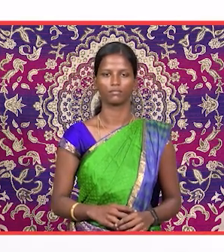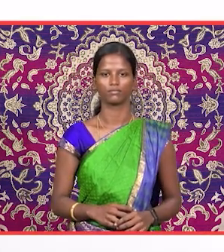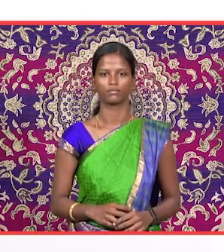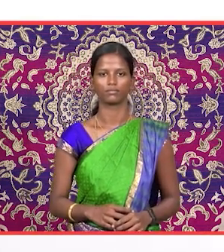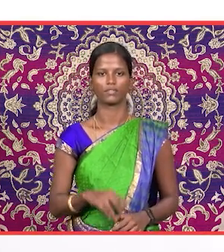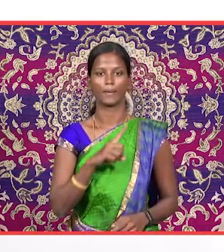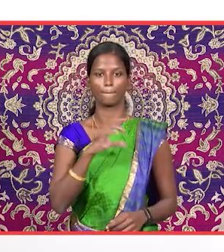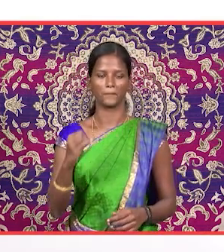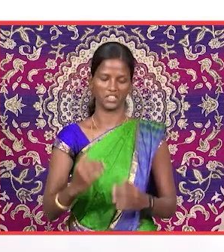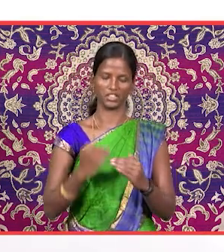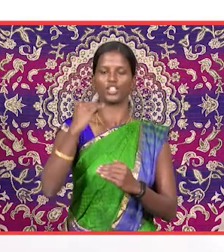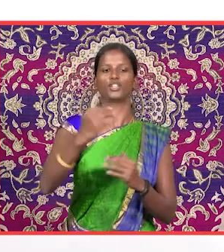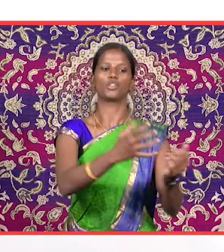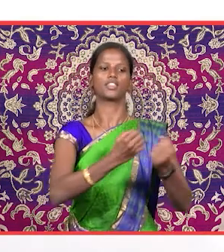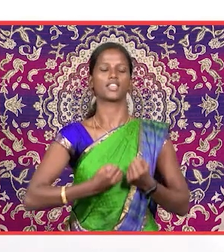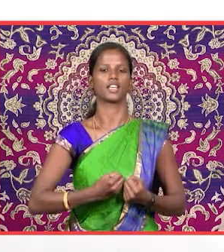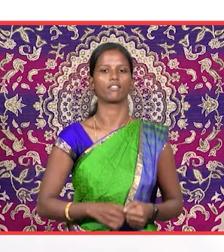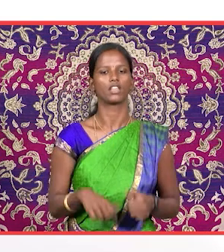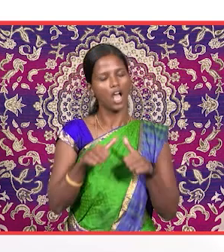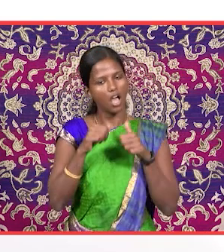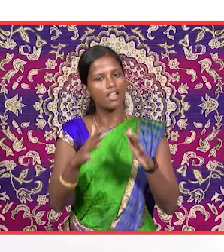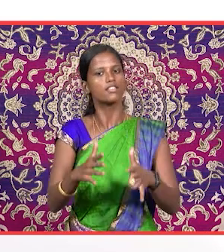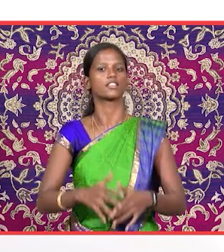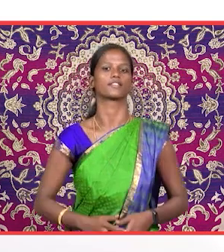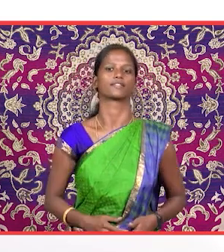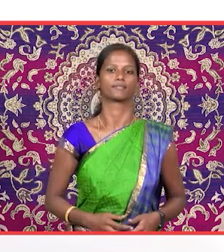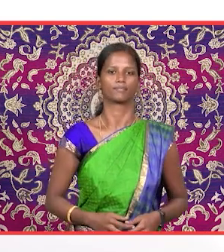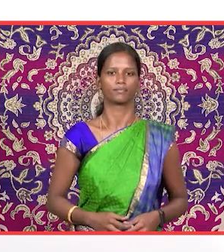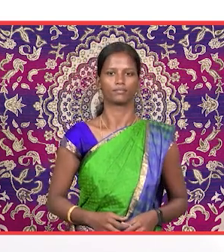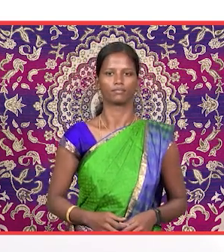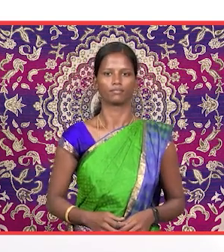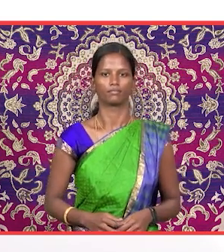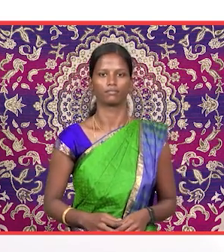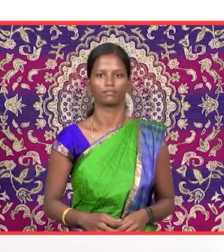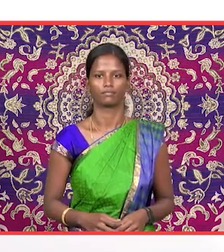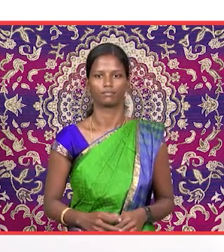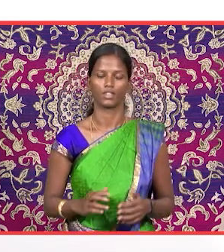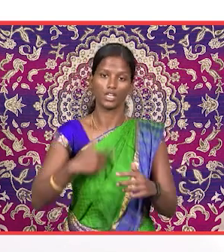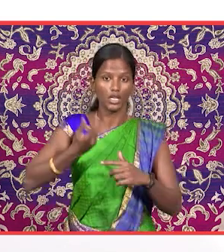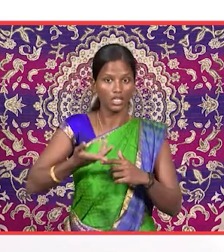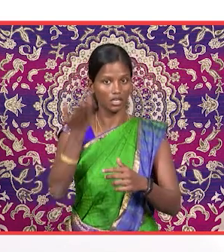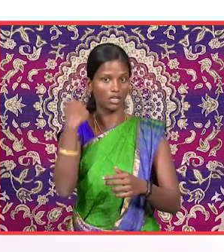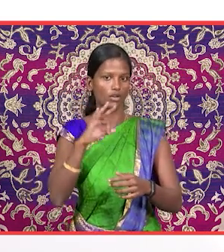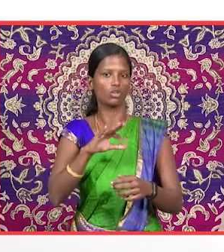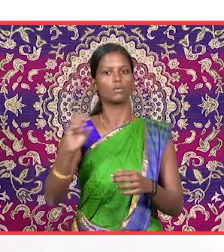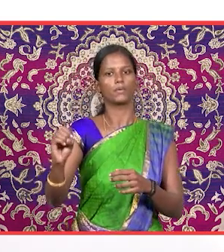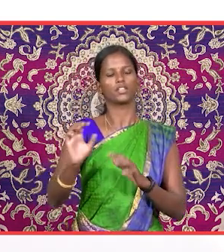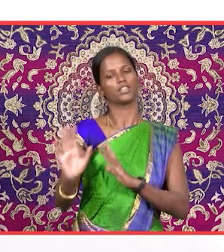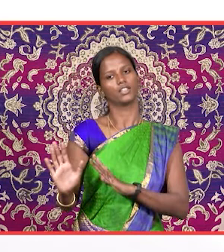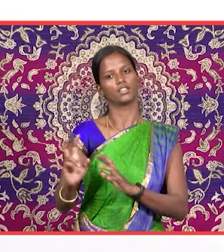ஸோ 10 லிட்டர் நம்ம 30% இருக்குது, 30% கூட 10 லிட்டர் நம்ம ஊற்றினோம்னா ஆட்டோமேட்டிக்காக எந்த சதவீதத்துக்கு